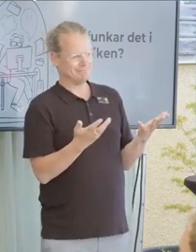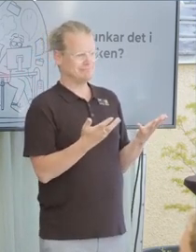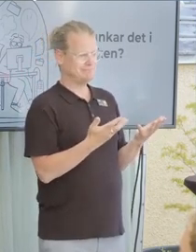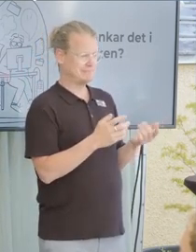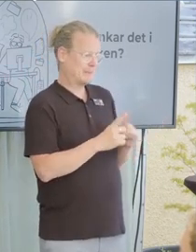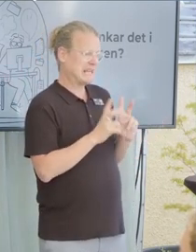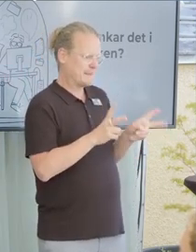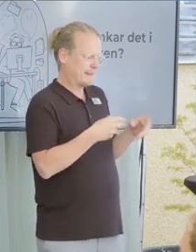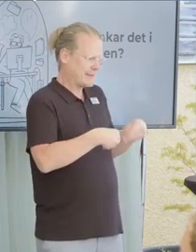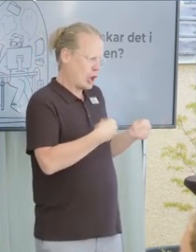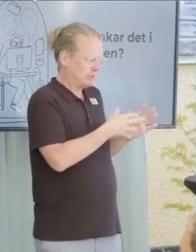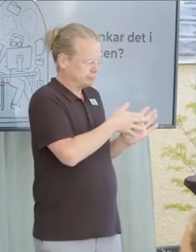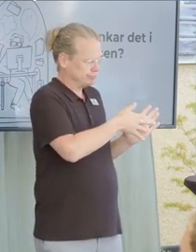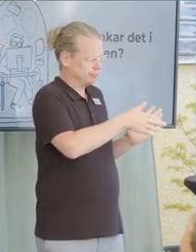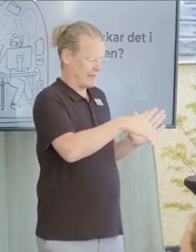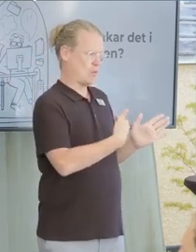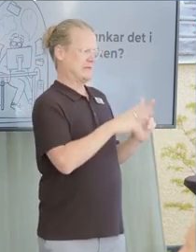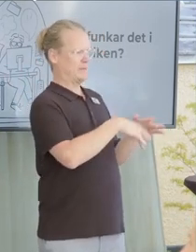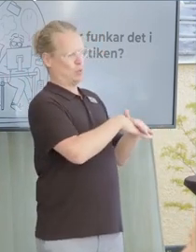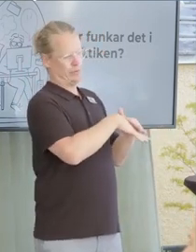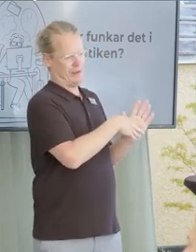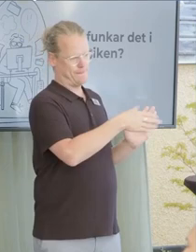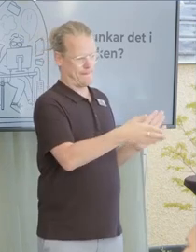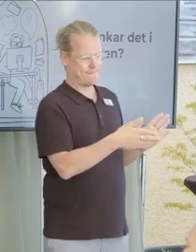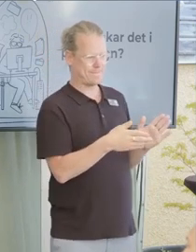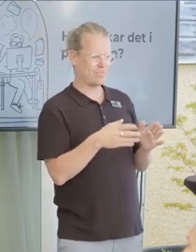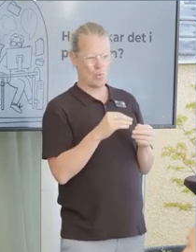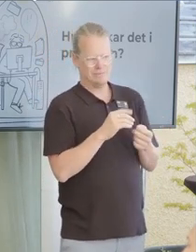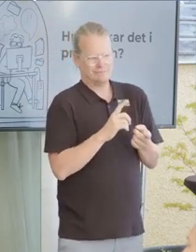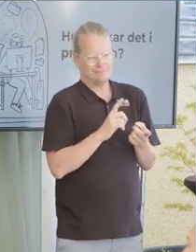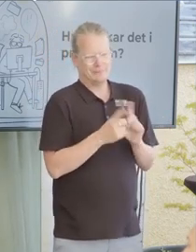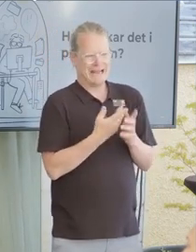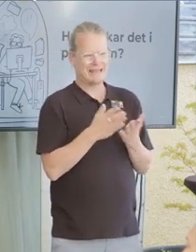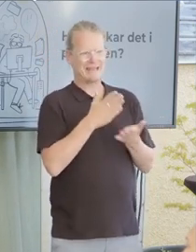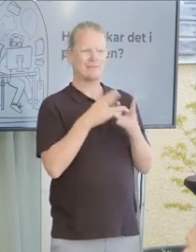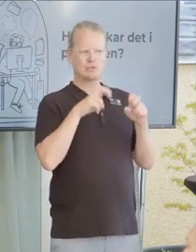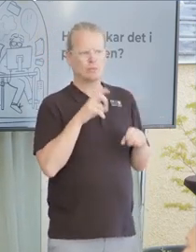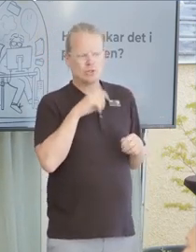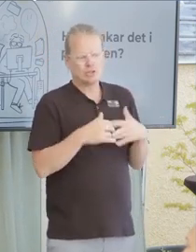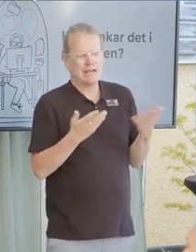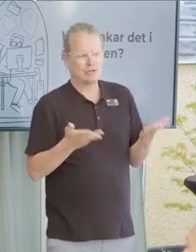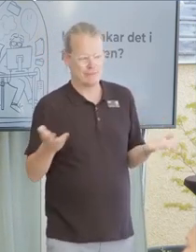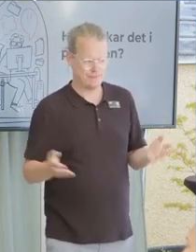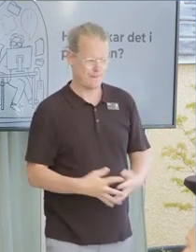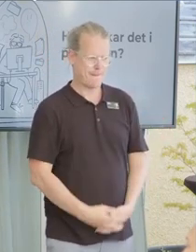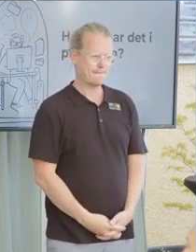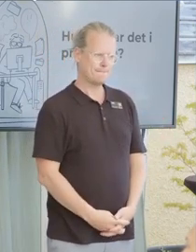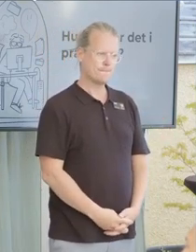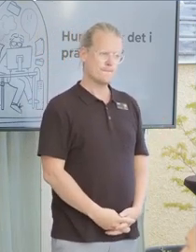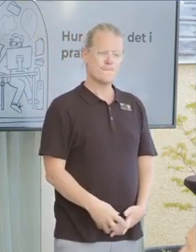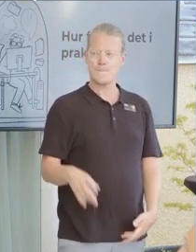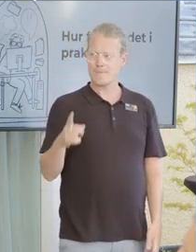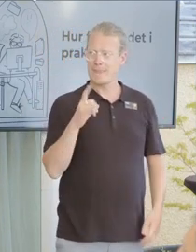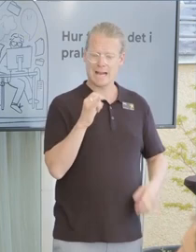Mm. Så att det här är en fantastisk forskningsmetod som leder till helt nya resultat, men det